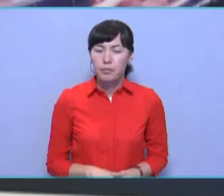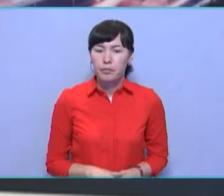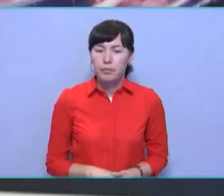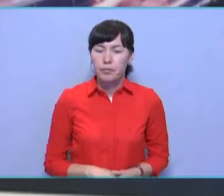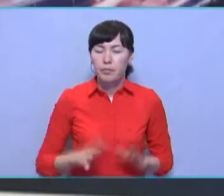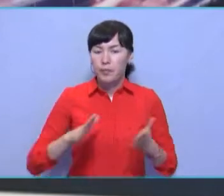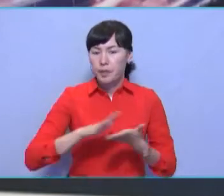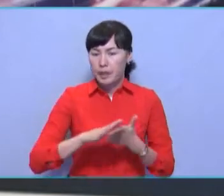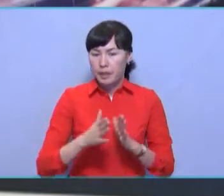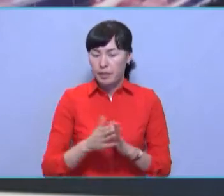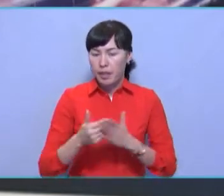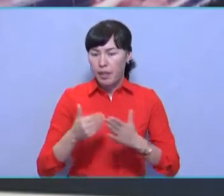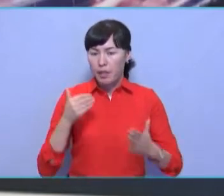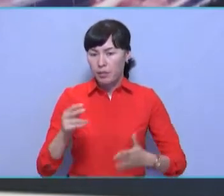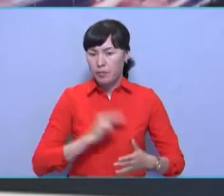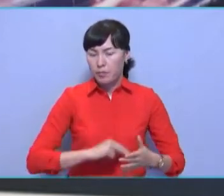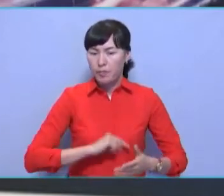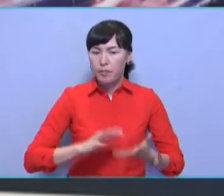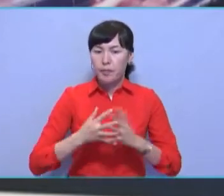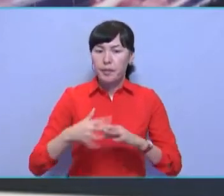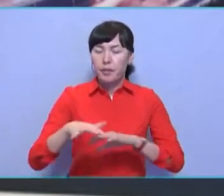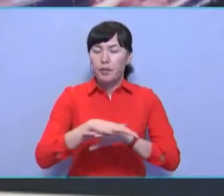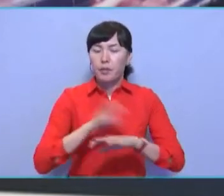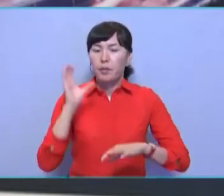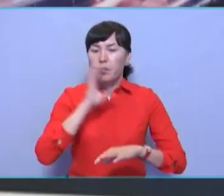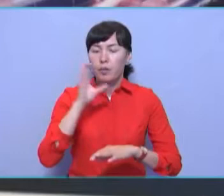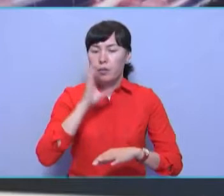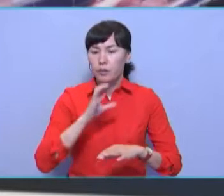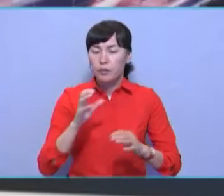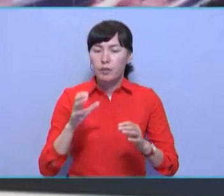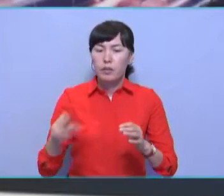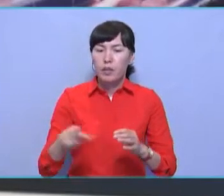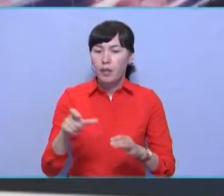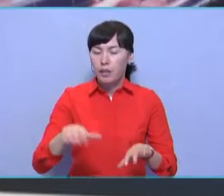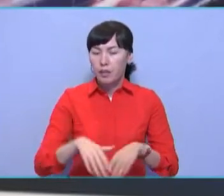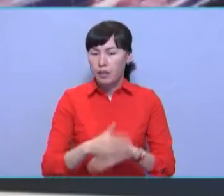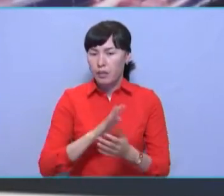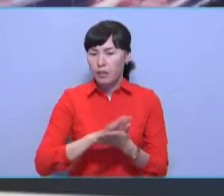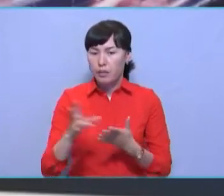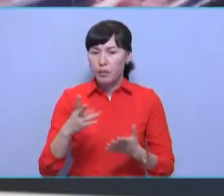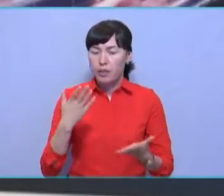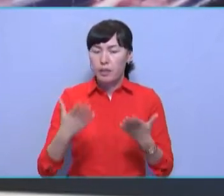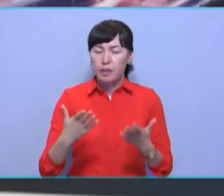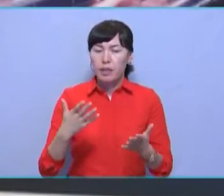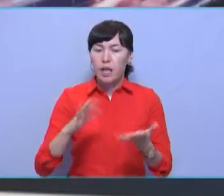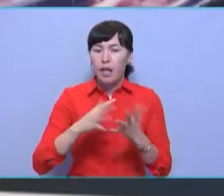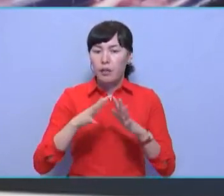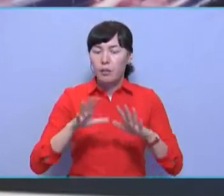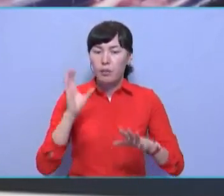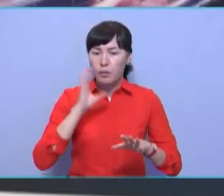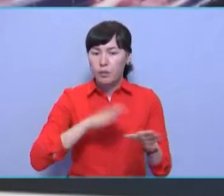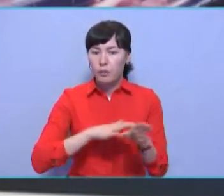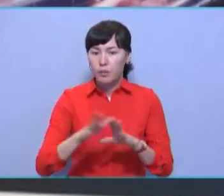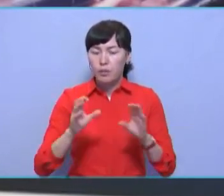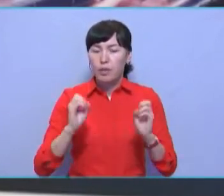Жалғастырамыз. Төтенше жағдайлардың алдын алу үшін ауылдар маңындағы су ағатын қашыртқыларды қайта тазалау керек. Әйтпесе елді мекендерді су